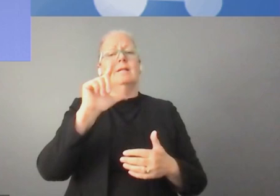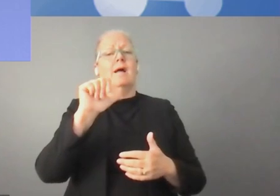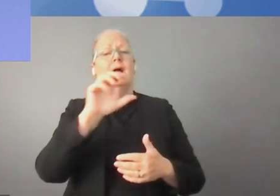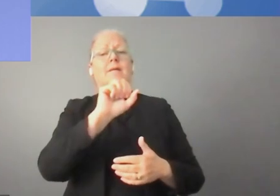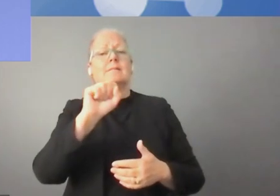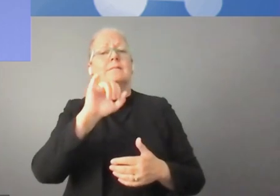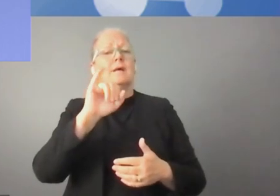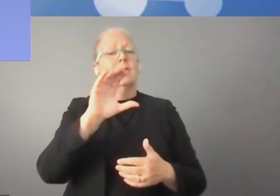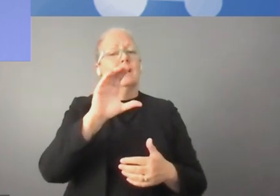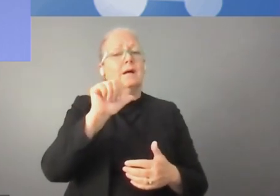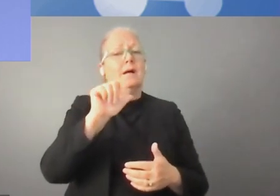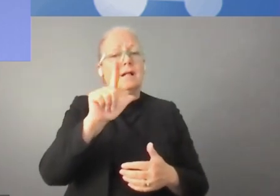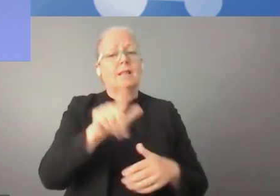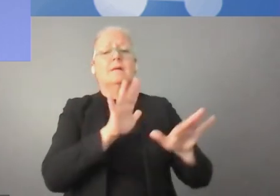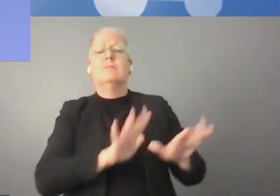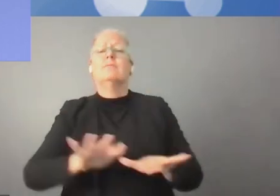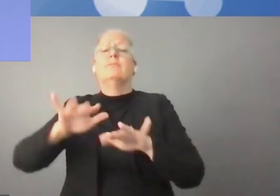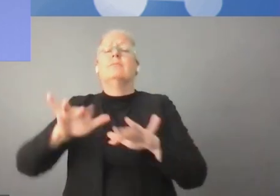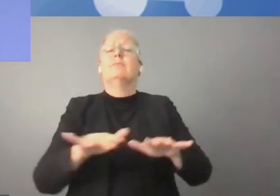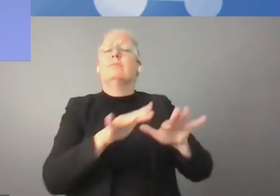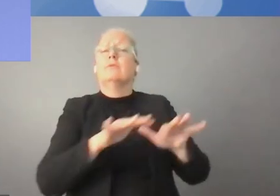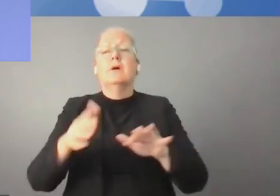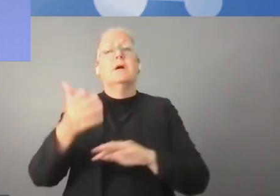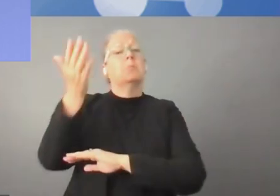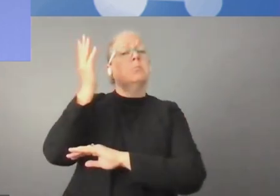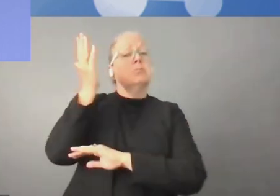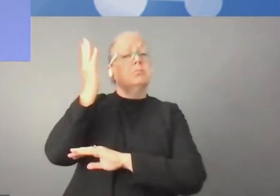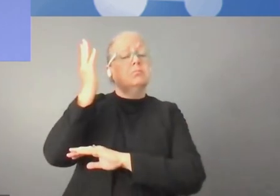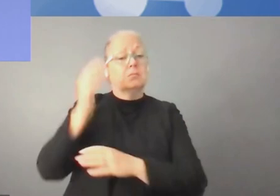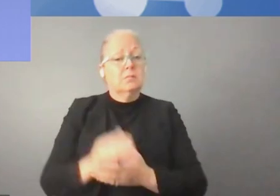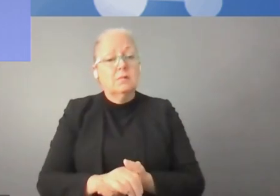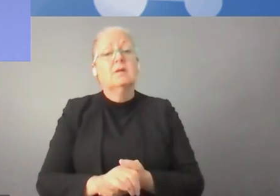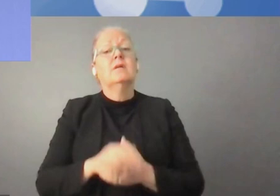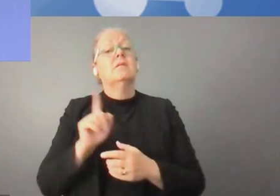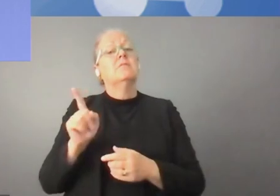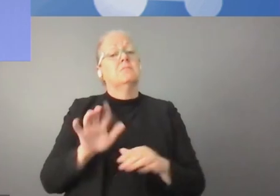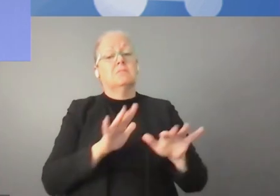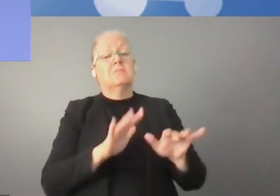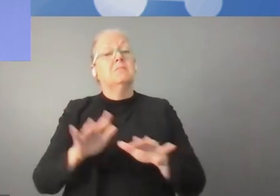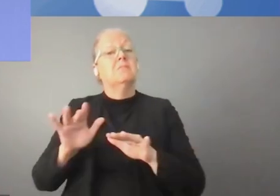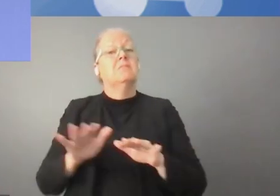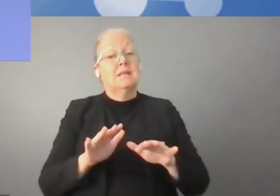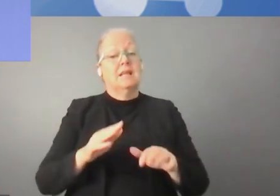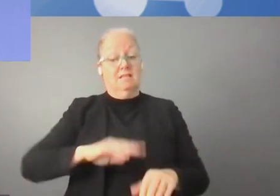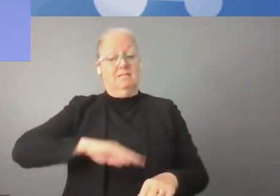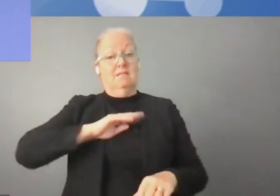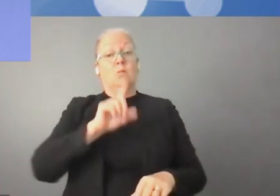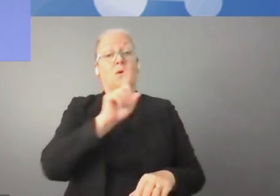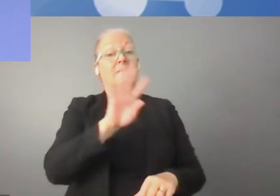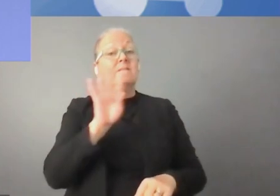2021. Będzie to pianista, kompozytor, jak również dyrygent, ale